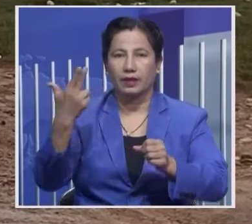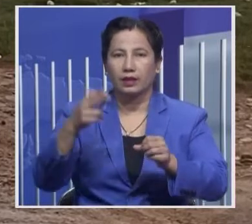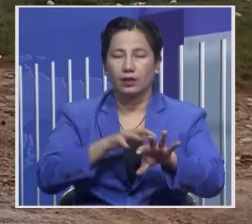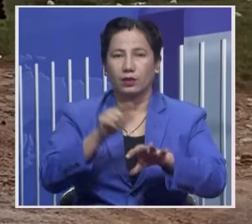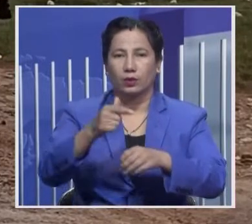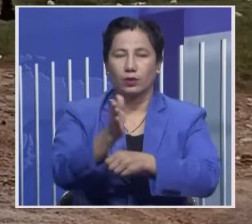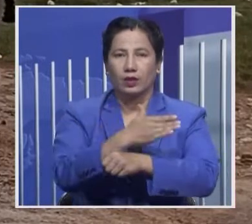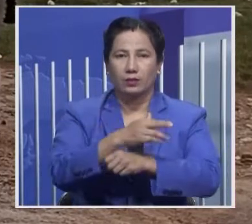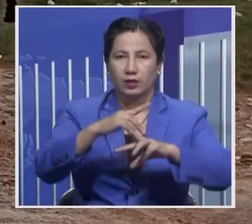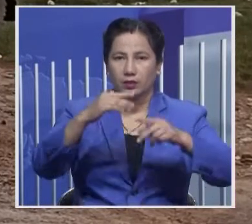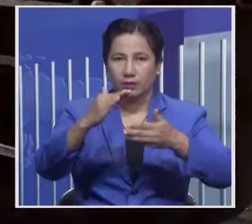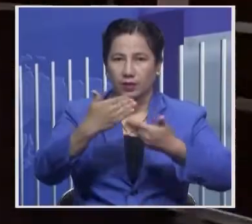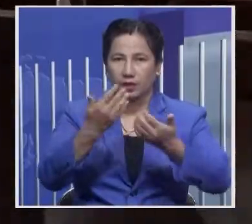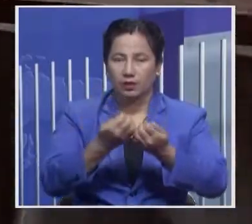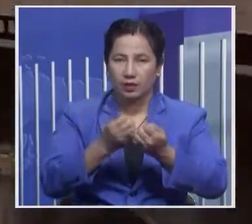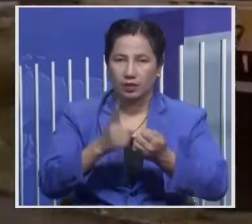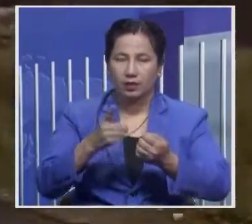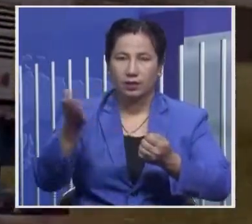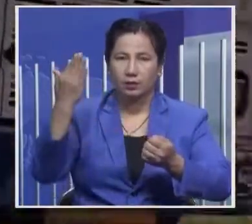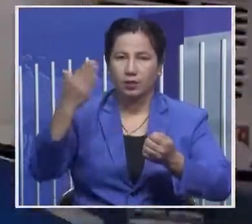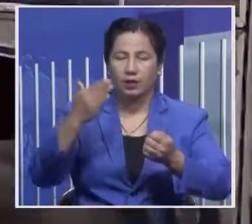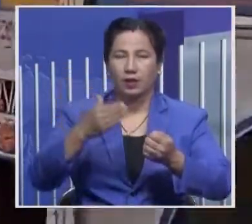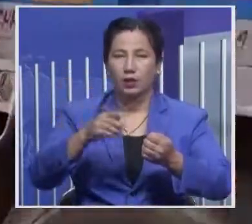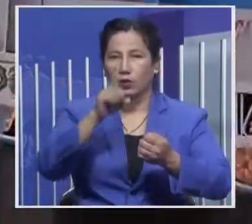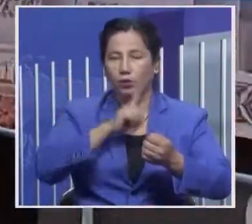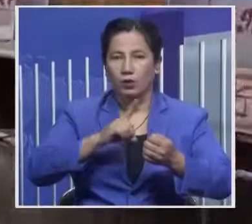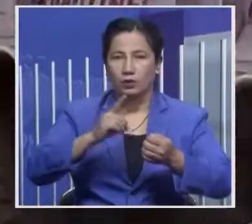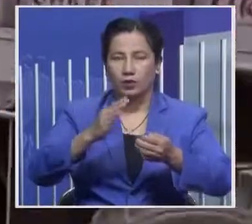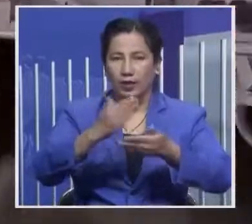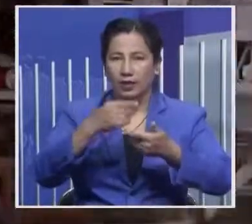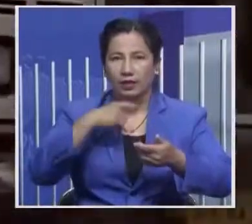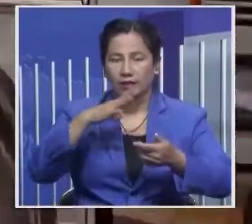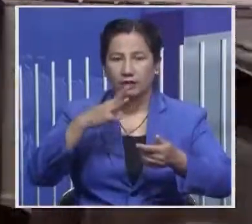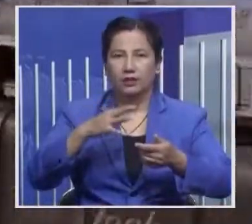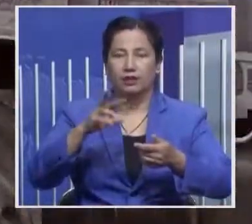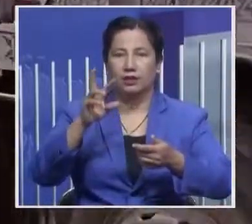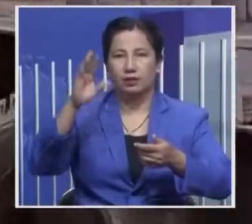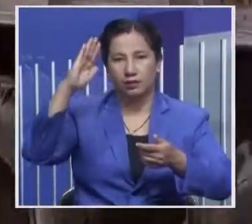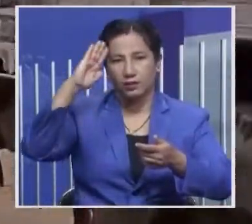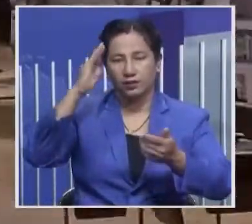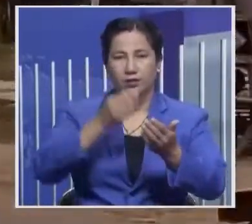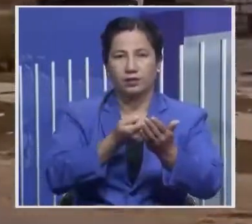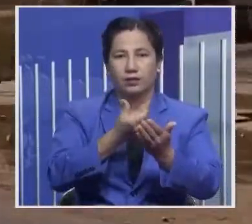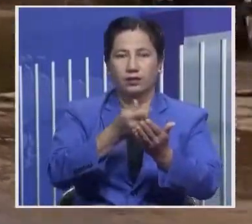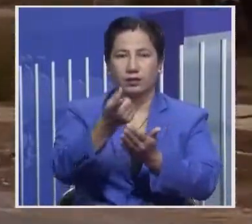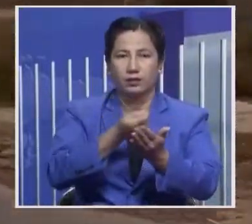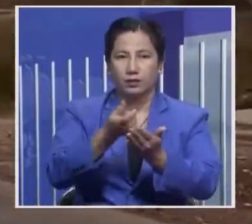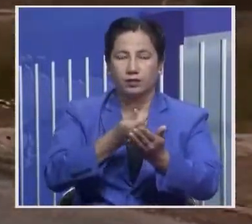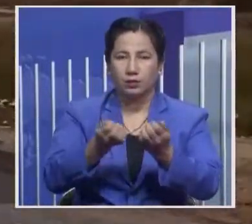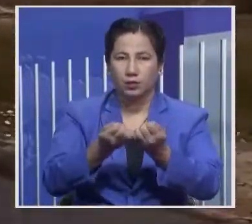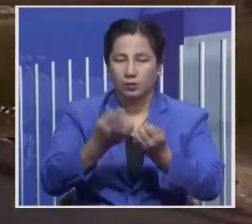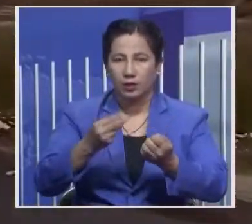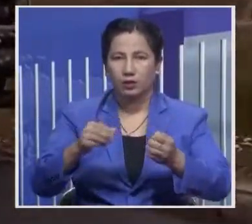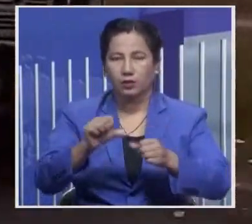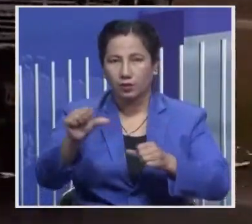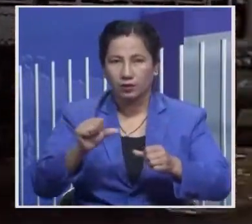नाकाबाट माल सामान आयात गरेका थिए। गत वर्ष भने आयात नगरेकाले पनि राजस्व संकलनमा कमी आएको हो। यस्तै